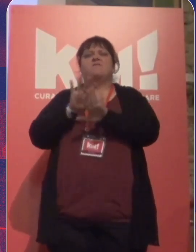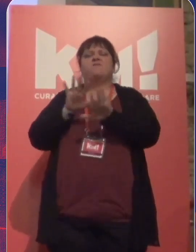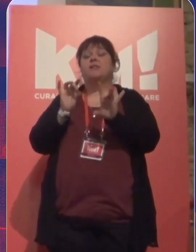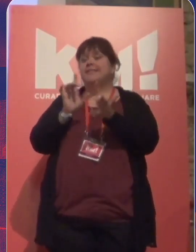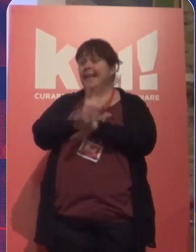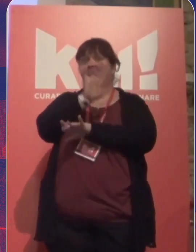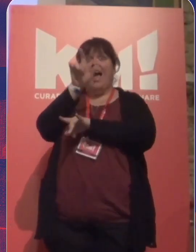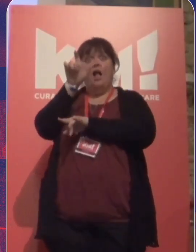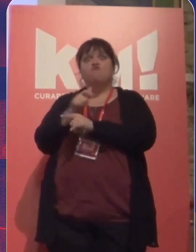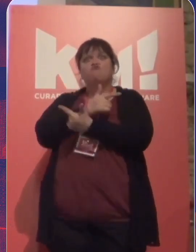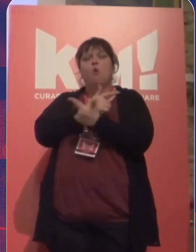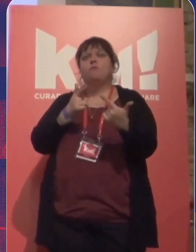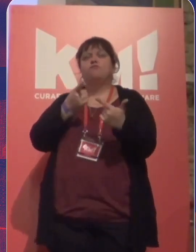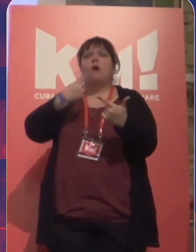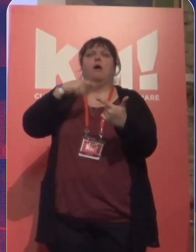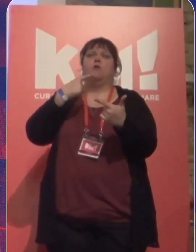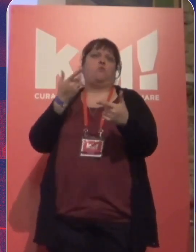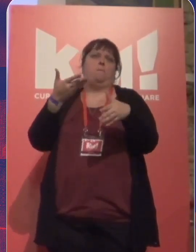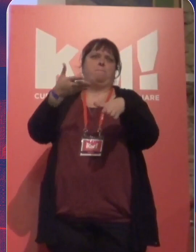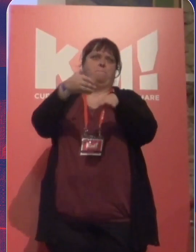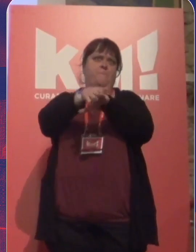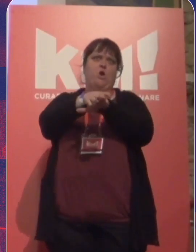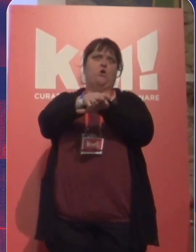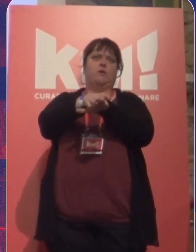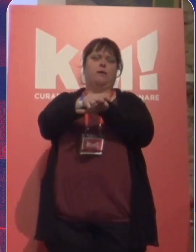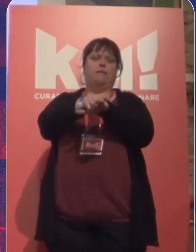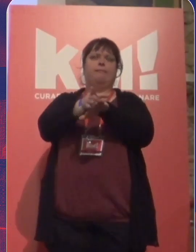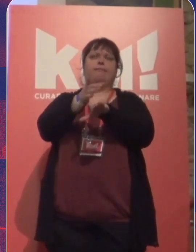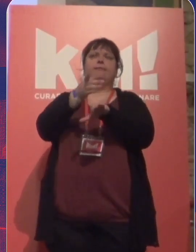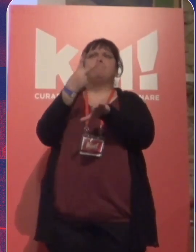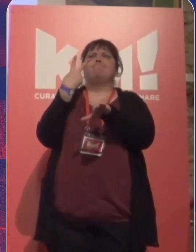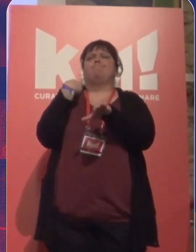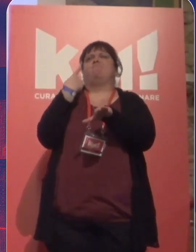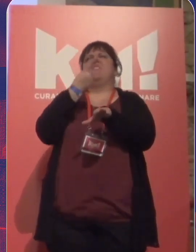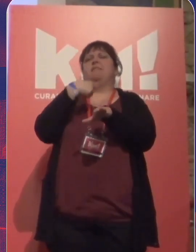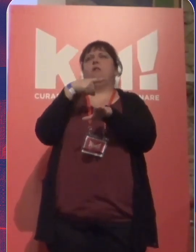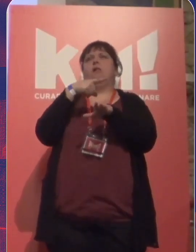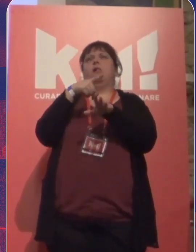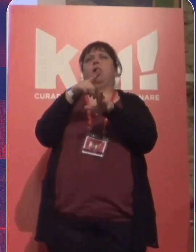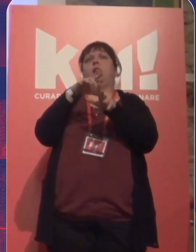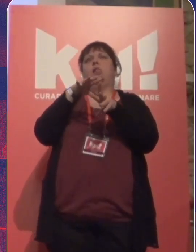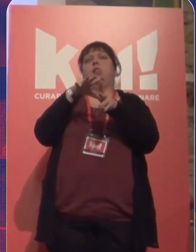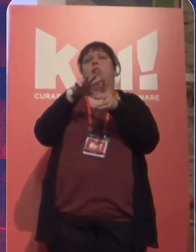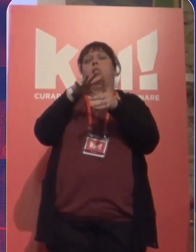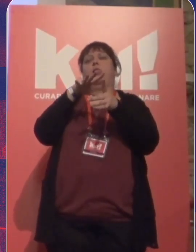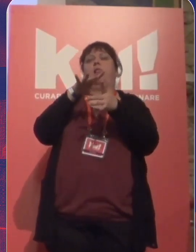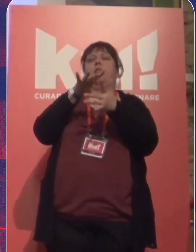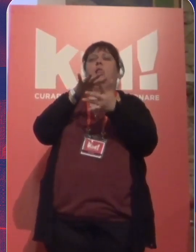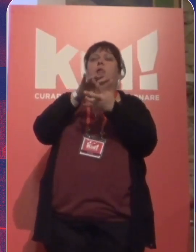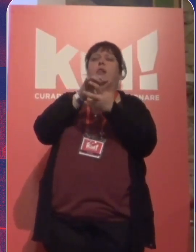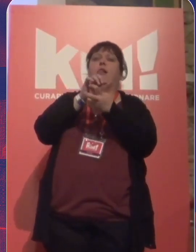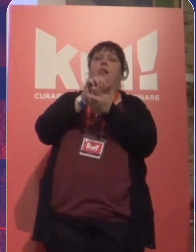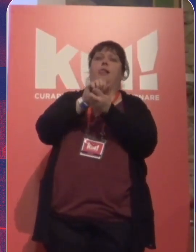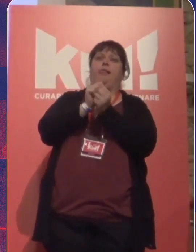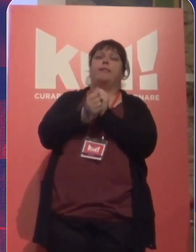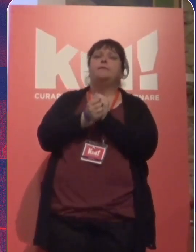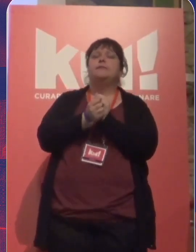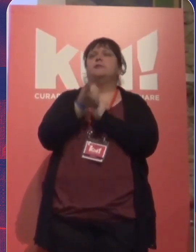nostra città come dire sì appassisce noi abbiamo bisogno dell'acqua